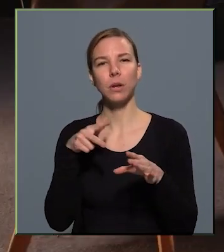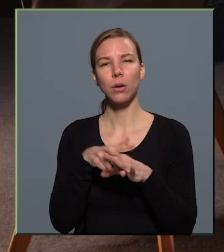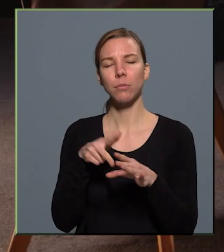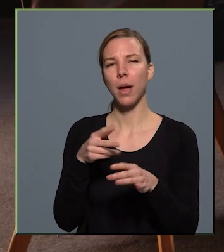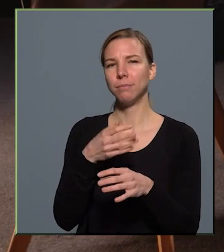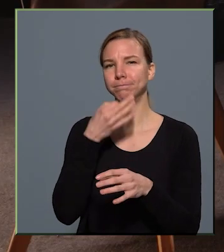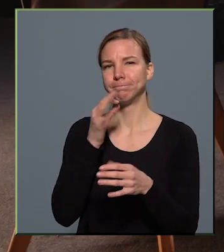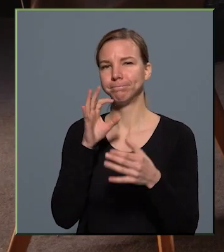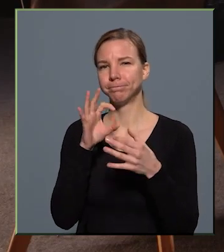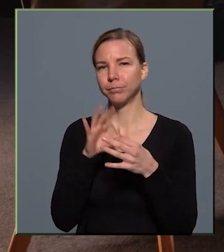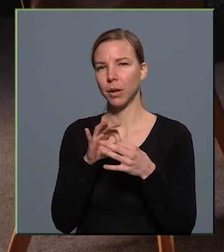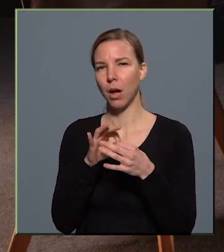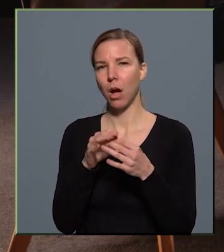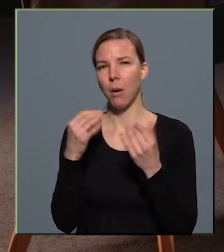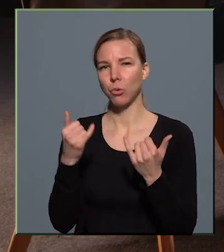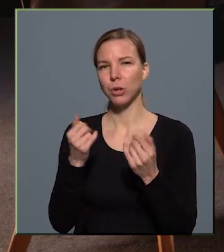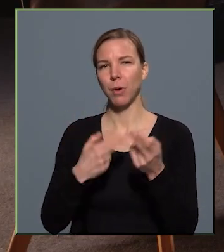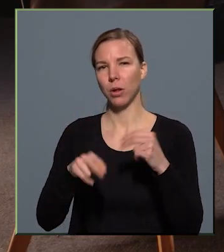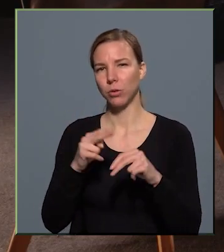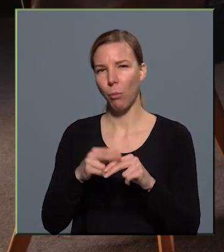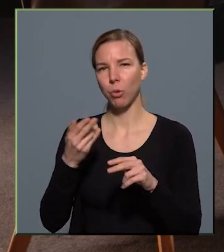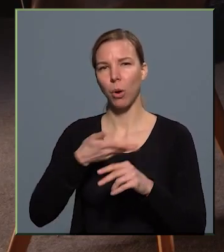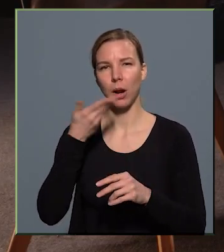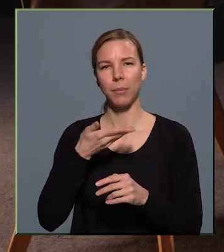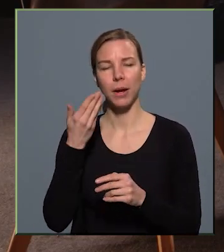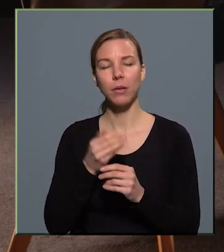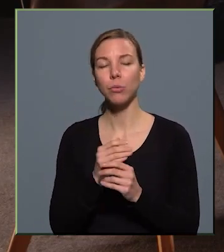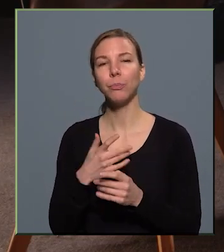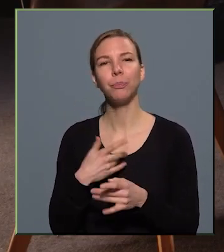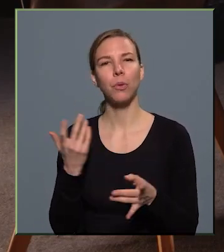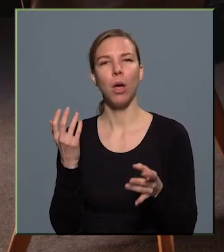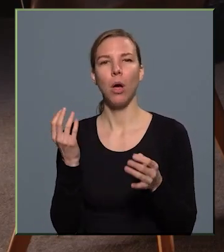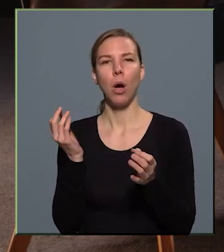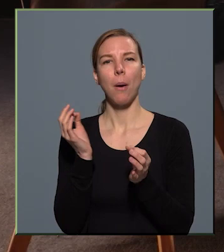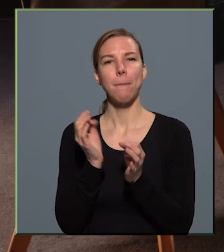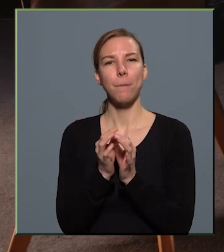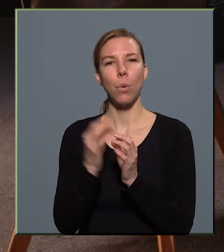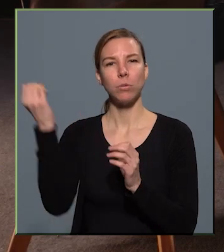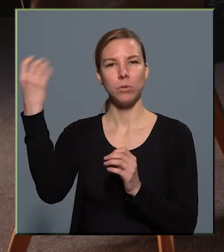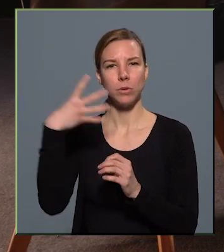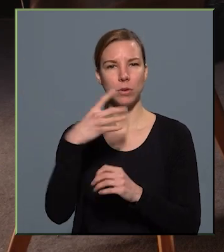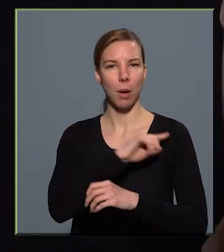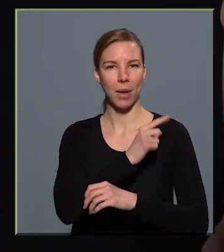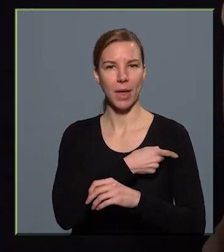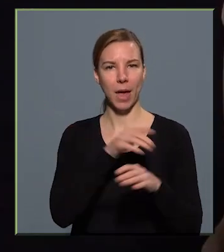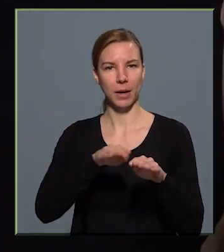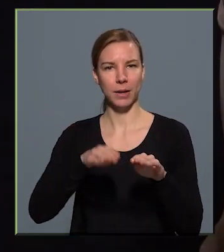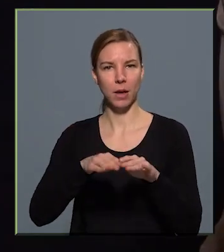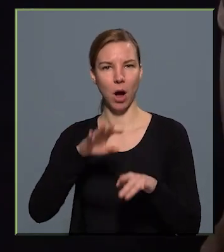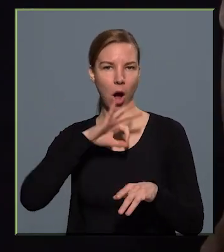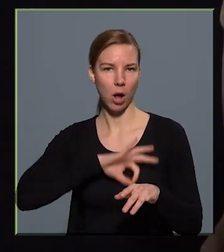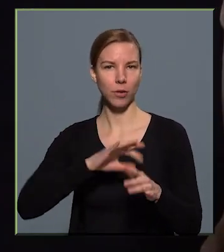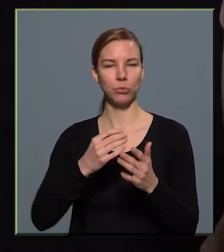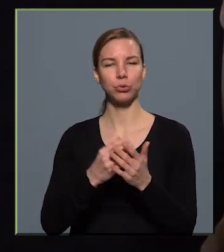kapcsán azért mostanában kicsit gyakrabban előkerül, hogy pont a napenergia hasznosítással, meg a